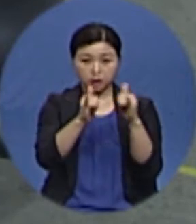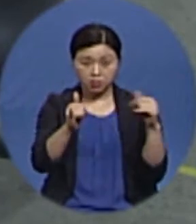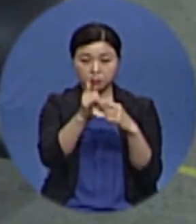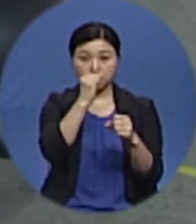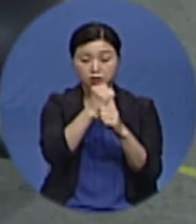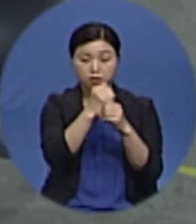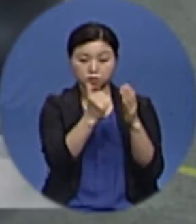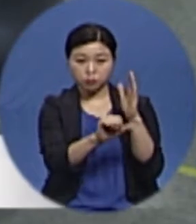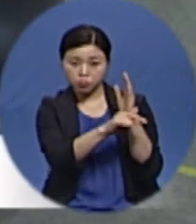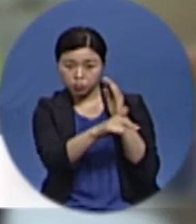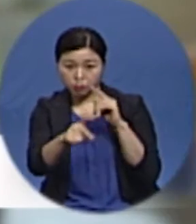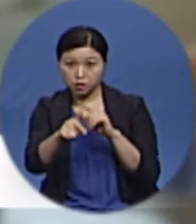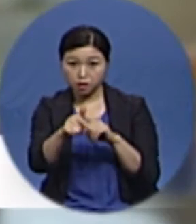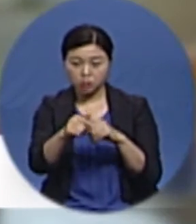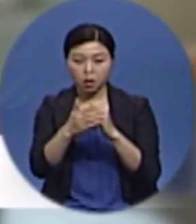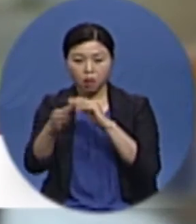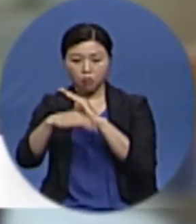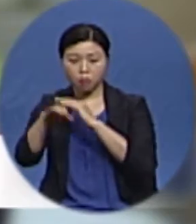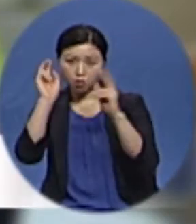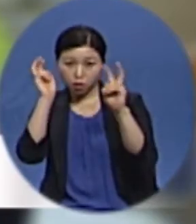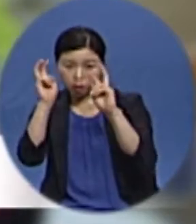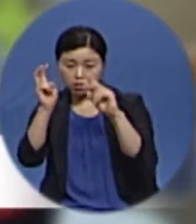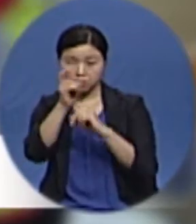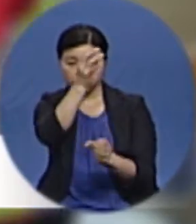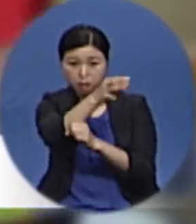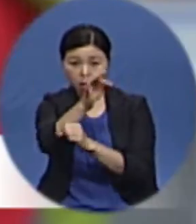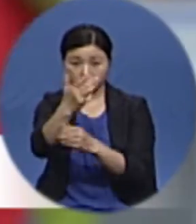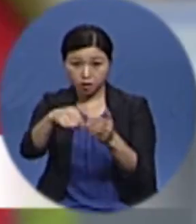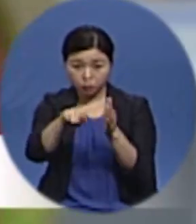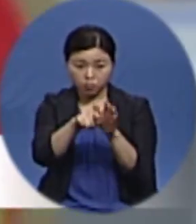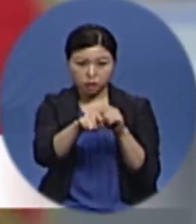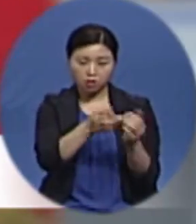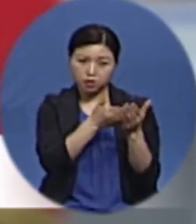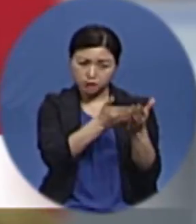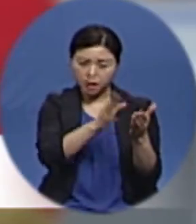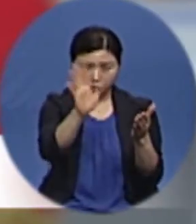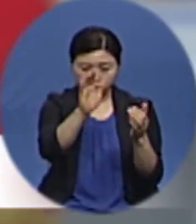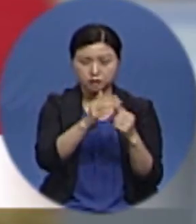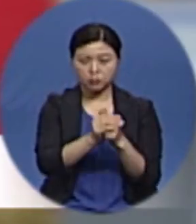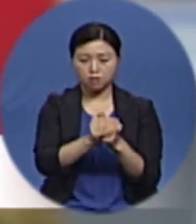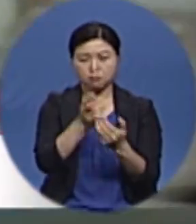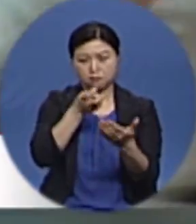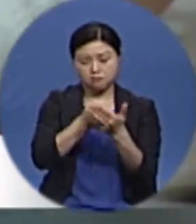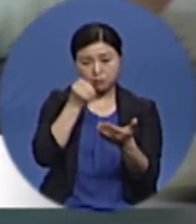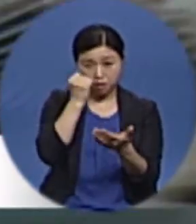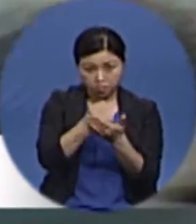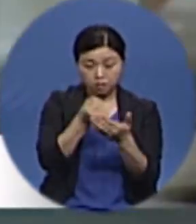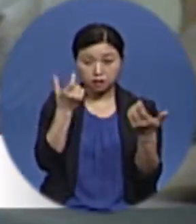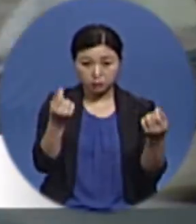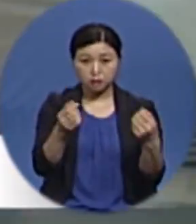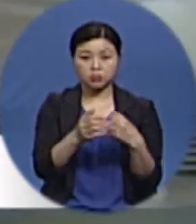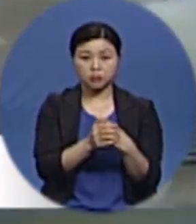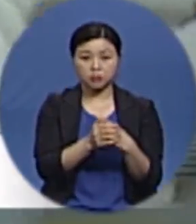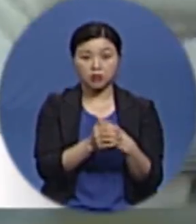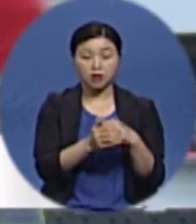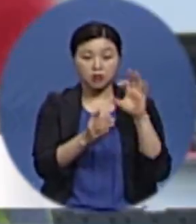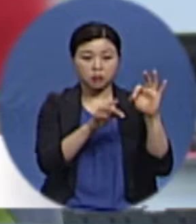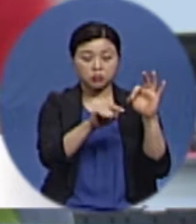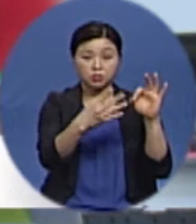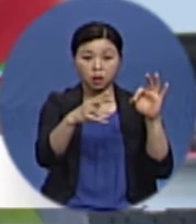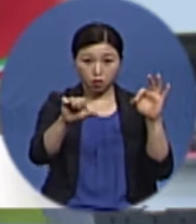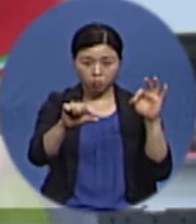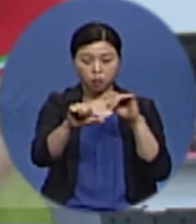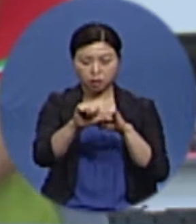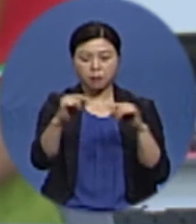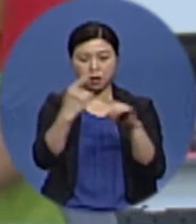확대를 위해 공공기관의 구매 비율 준수를 권장에서 의무로 바꾸고 구매 비율도 0.45%에서 1%로